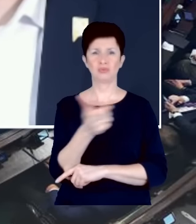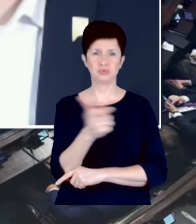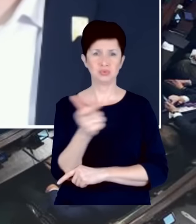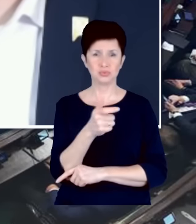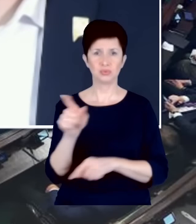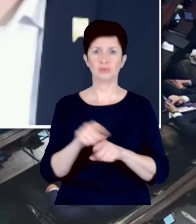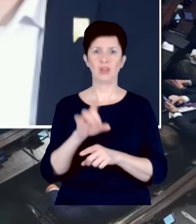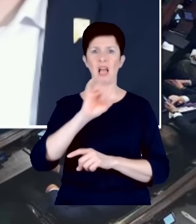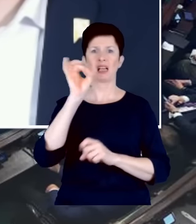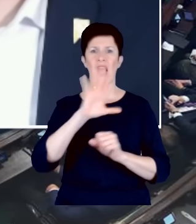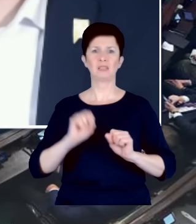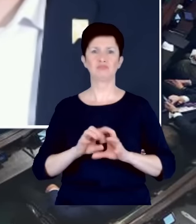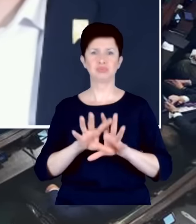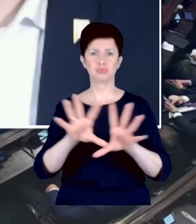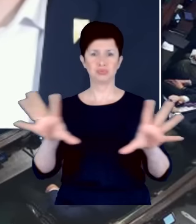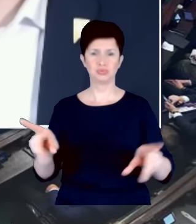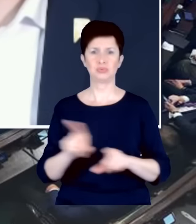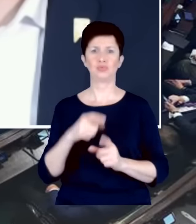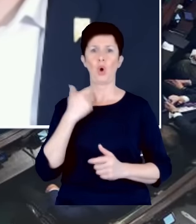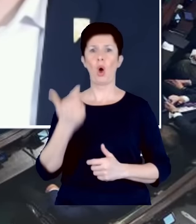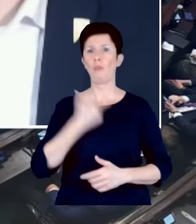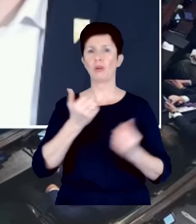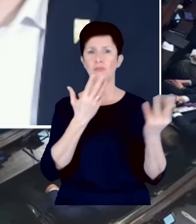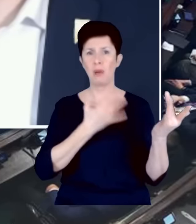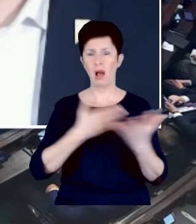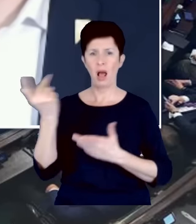użyciu, i palone opony, i petardy, huki.